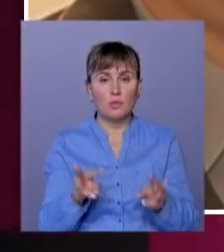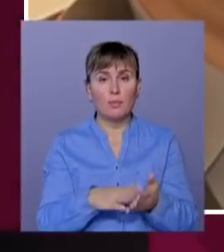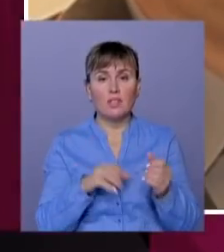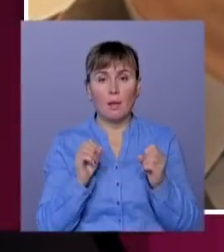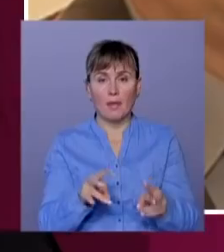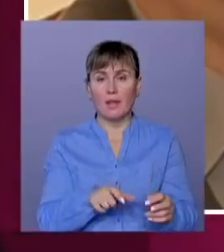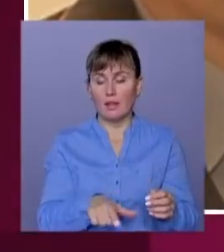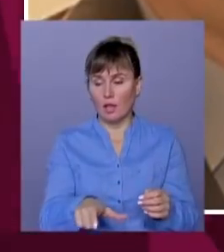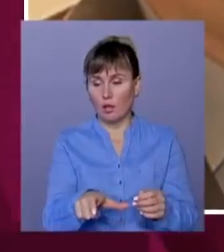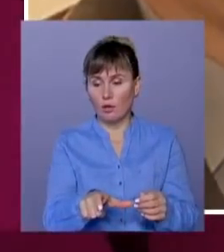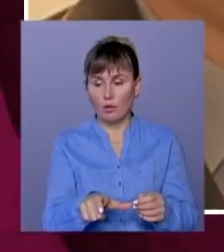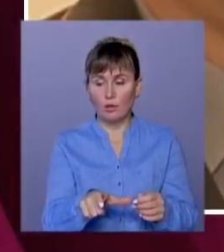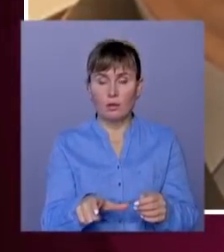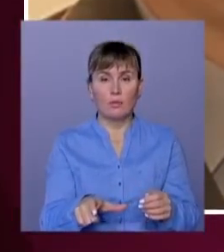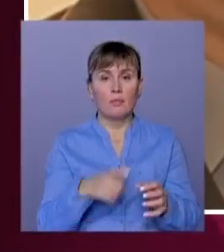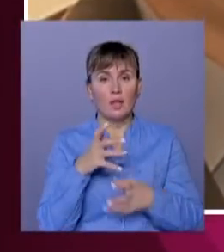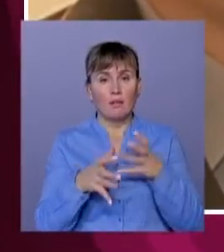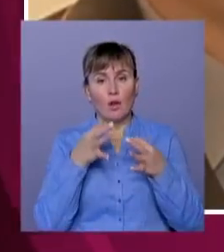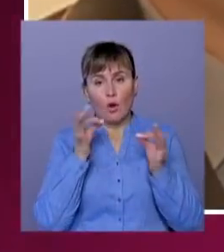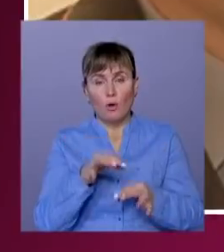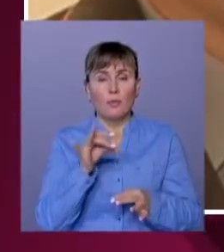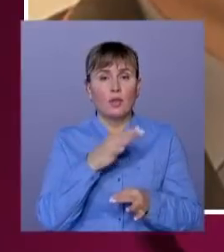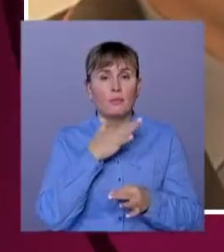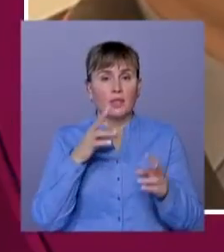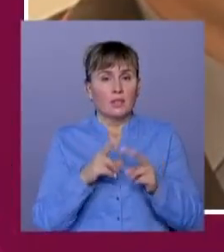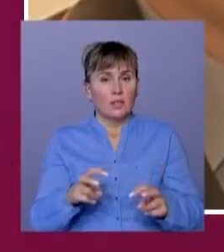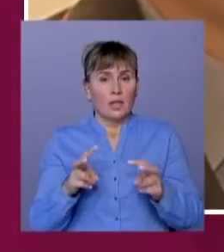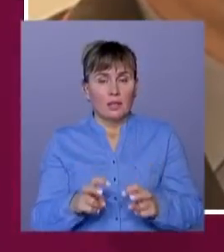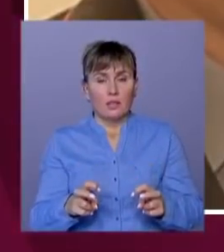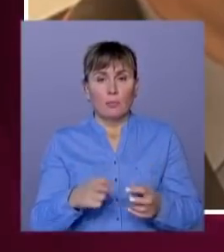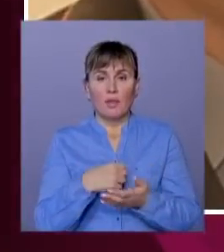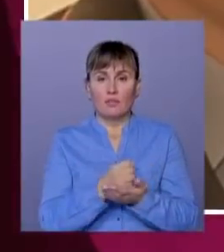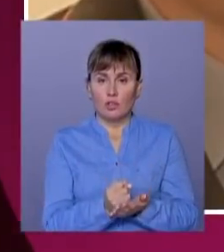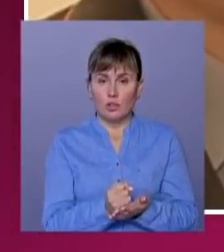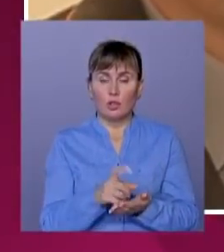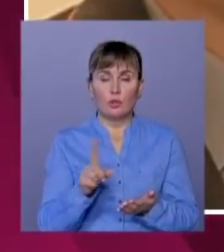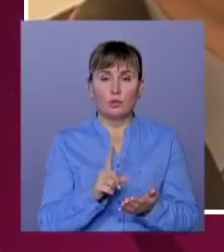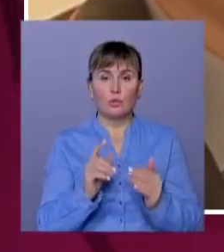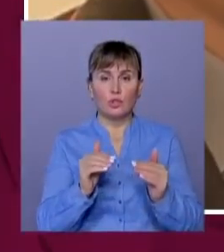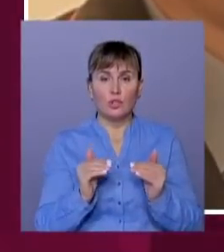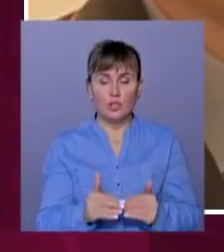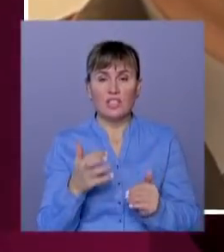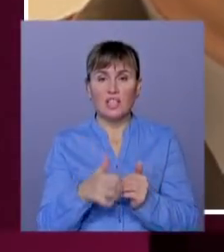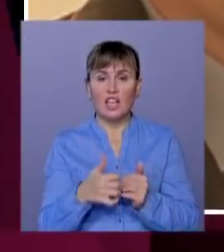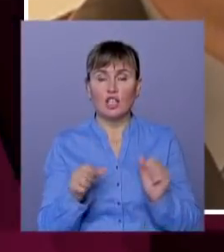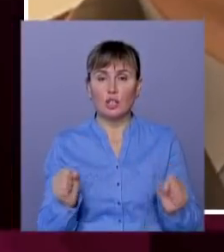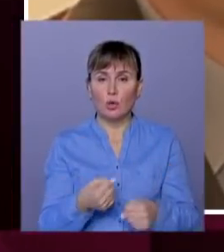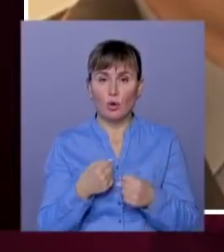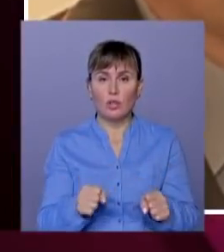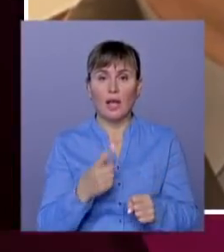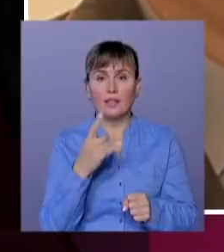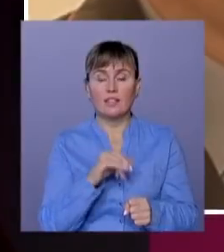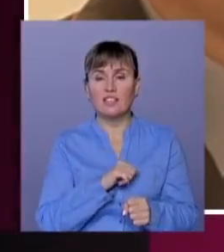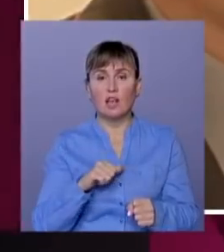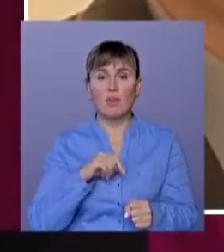на дорогах. Мировой опыт и многочисленные исследования экспертов подтверждают, что снижение средней скорости – один из